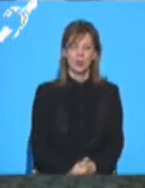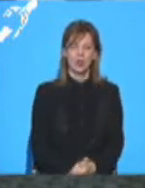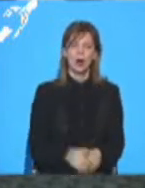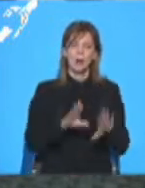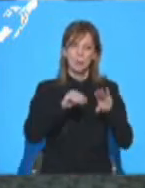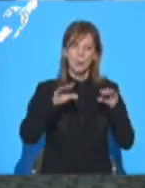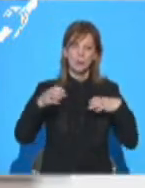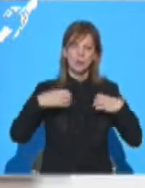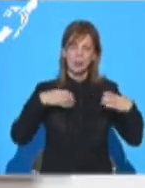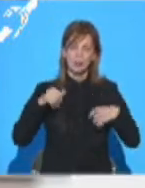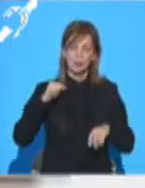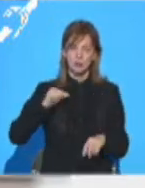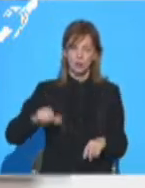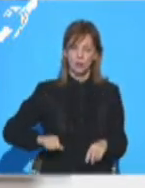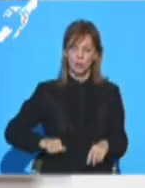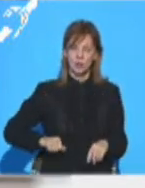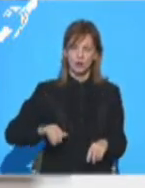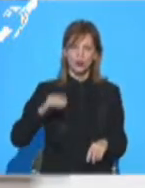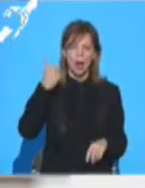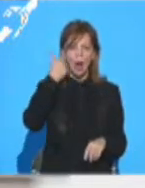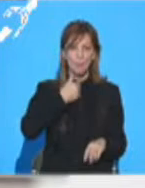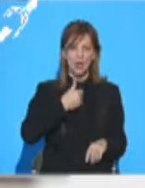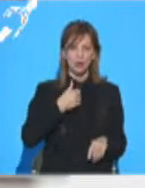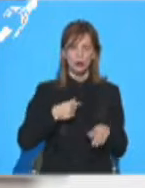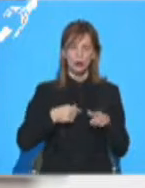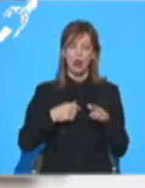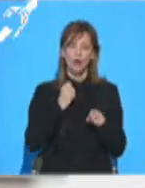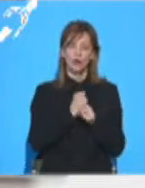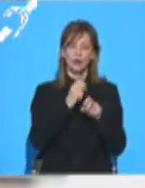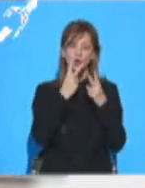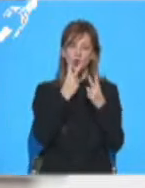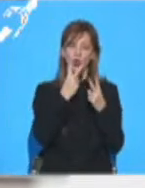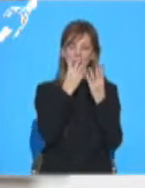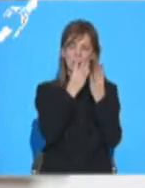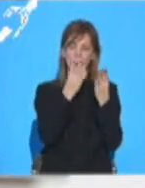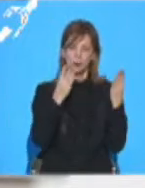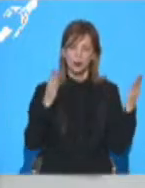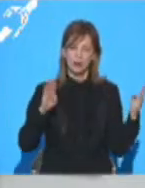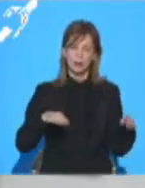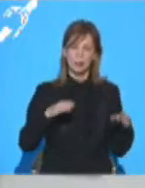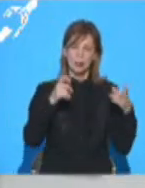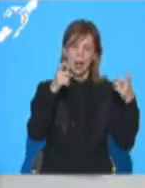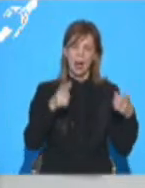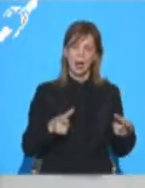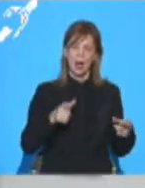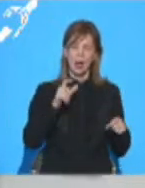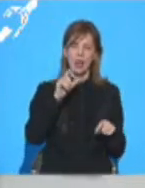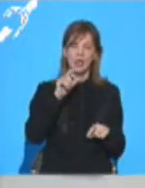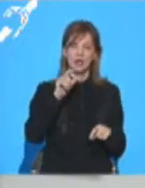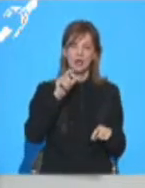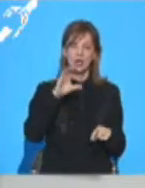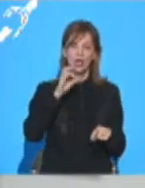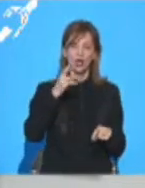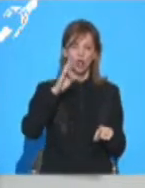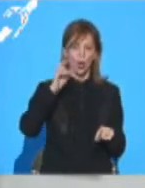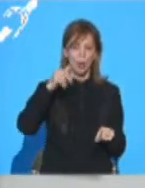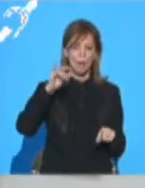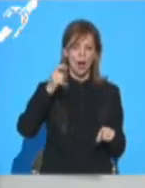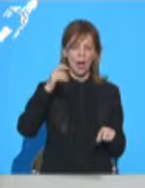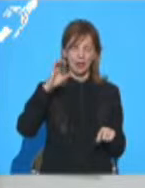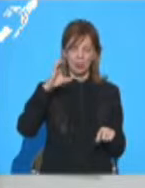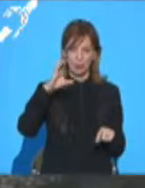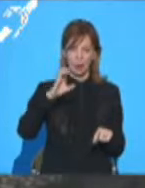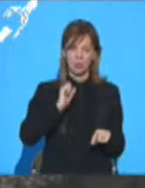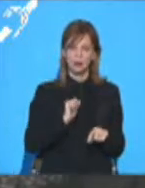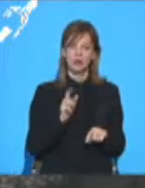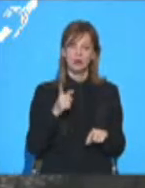Zeci de artiști profesioniști și amatori și-au expus picturile în două expoziții la galeriile Cromatic din cadrul Centrului Județean pentru Conservarea